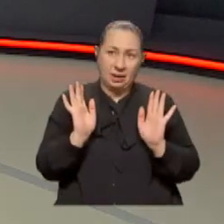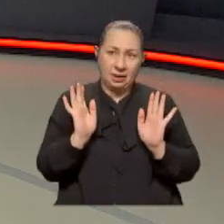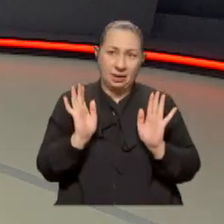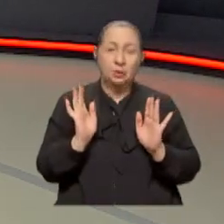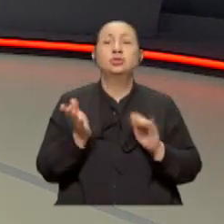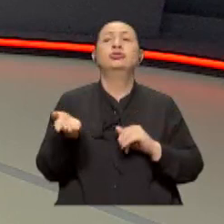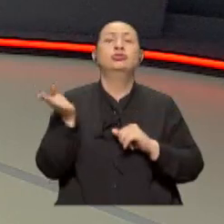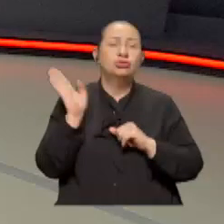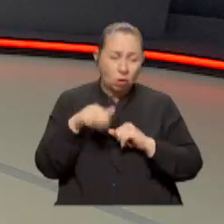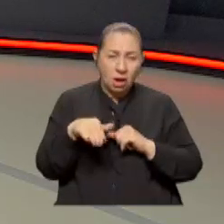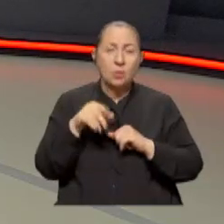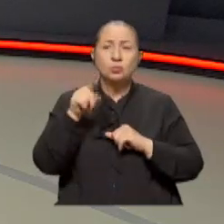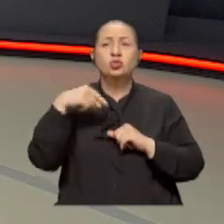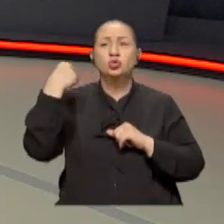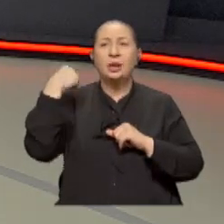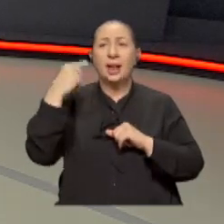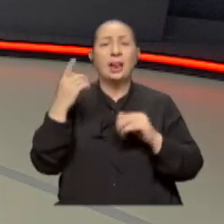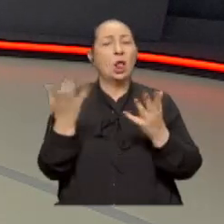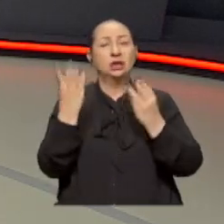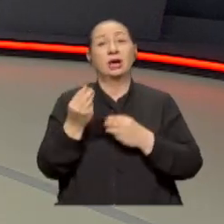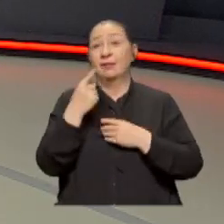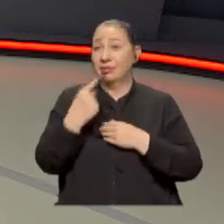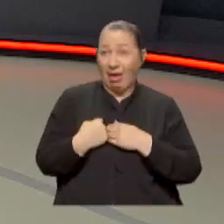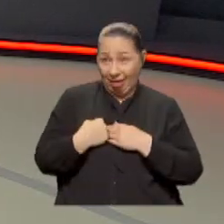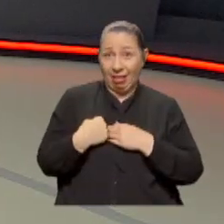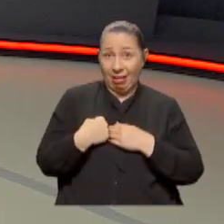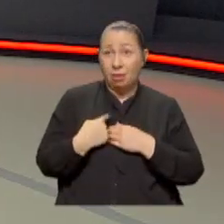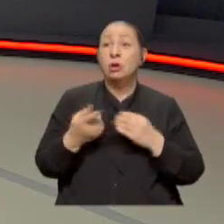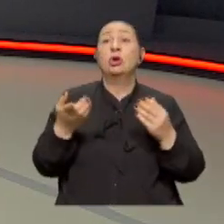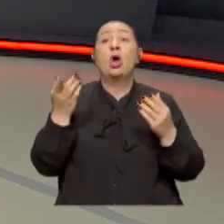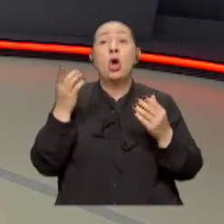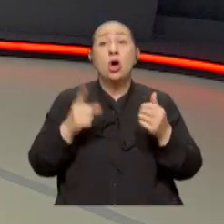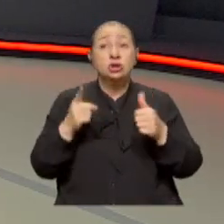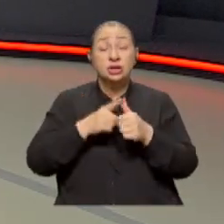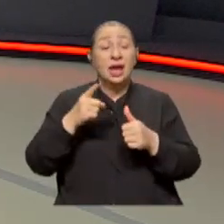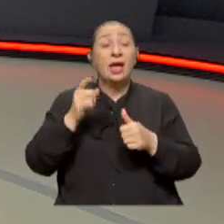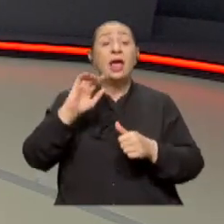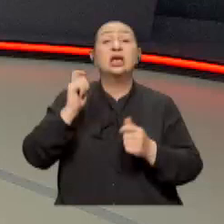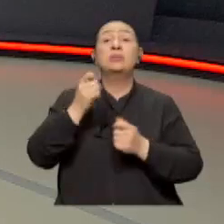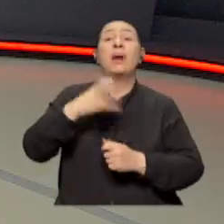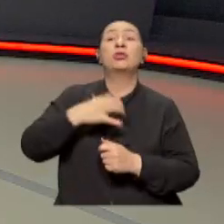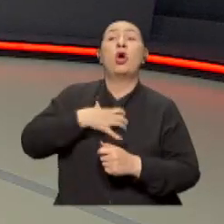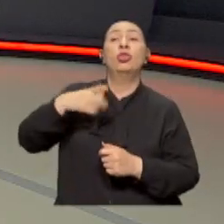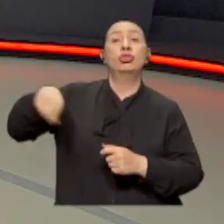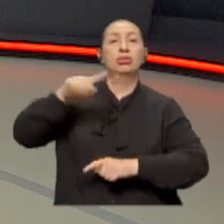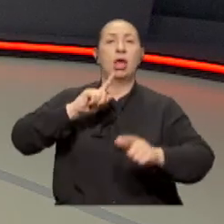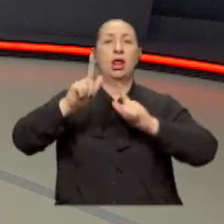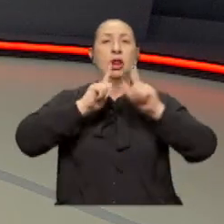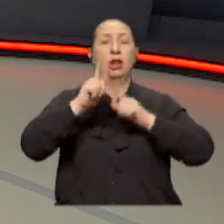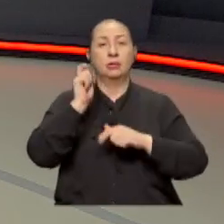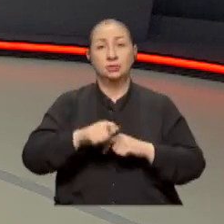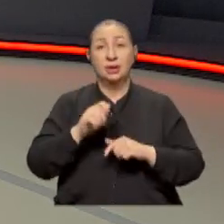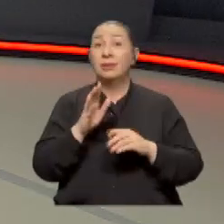yapma. Sonra bu Suriyeliler ne olacak de. Önce iş insanları isyan edecek.